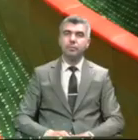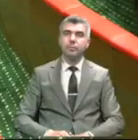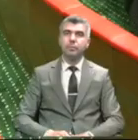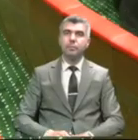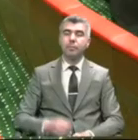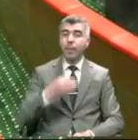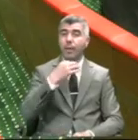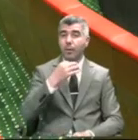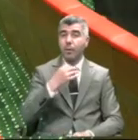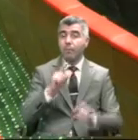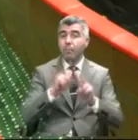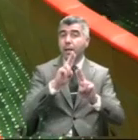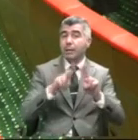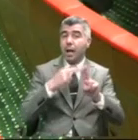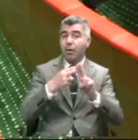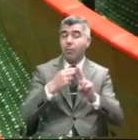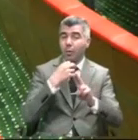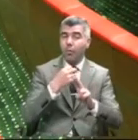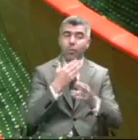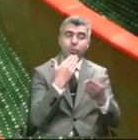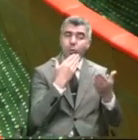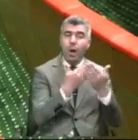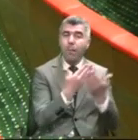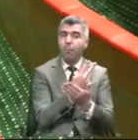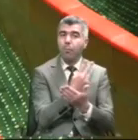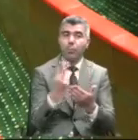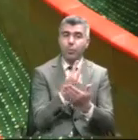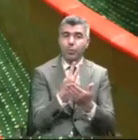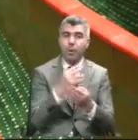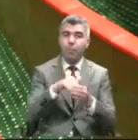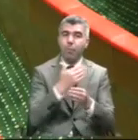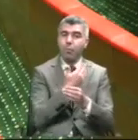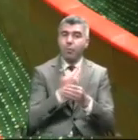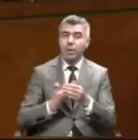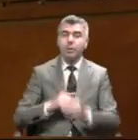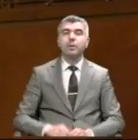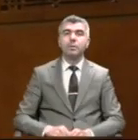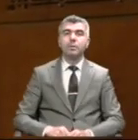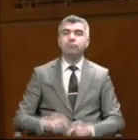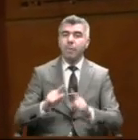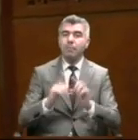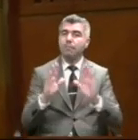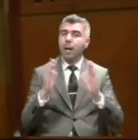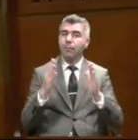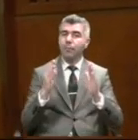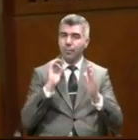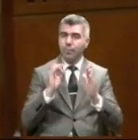ما عنديش رد كنشكر لسيدين المستشارين على تشجيعاتهم